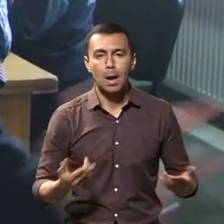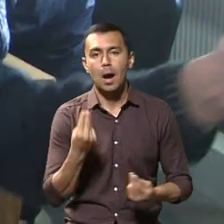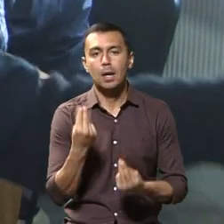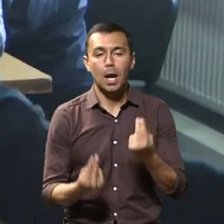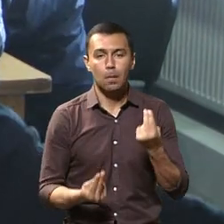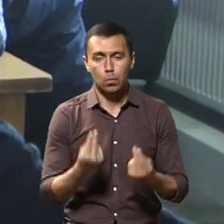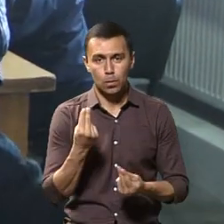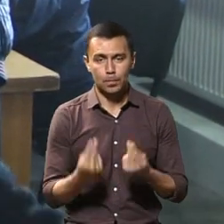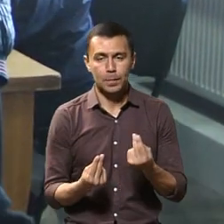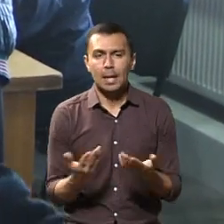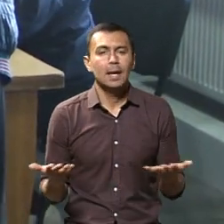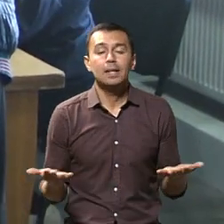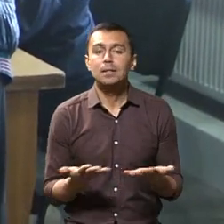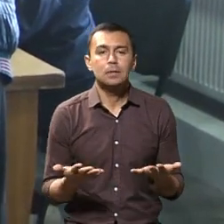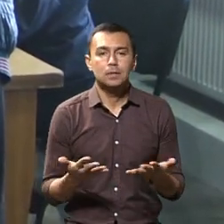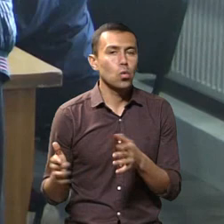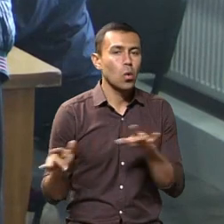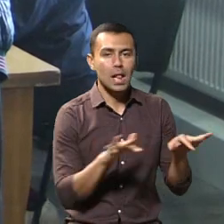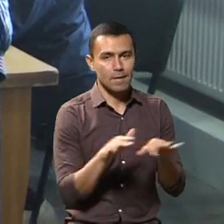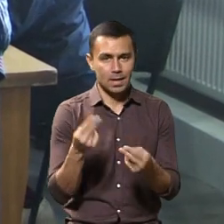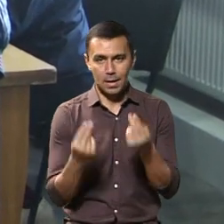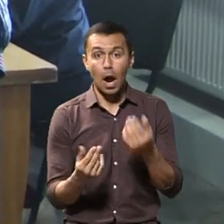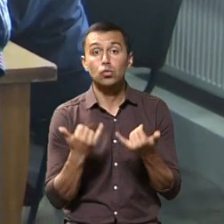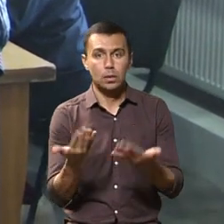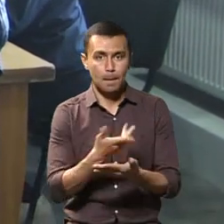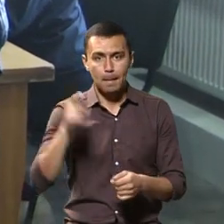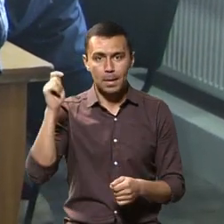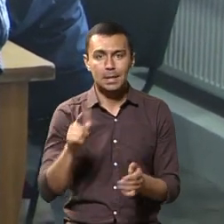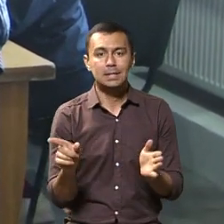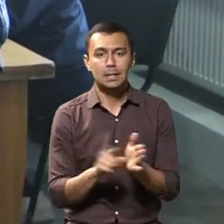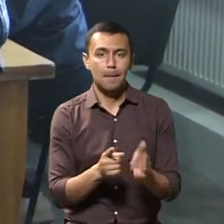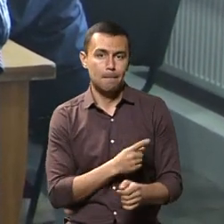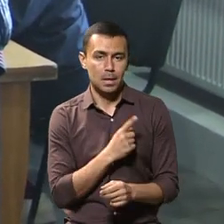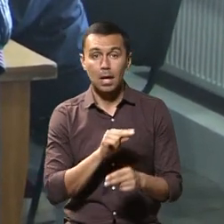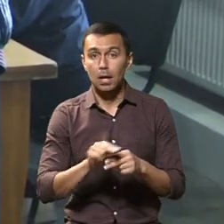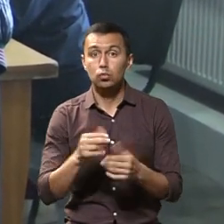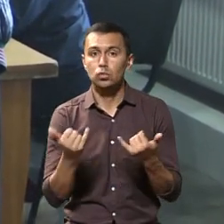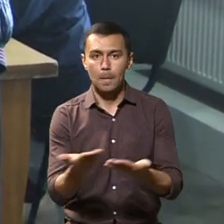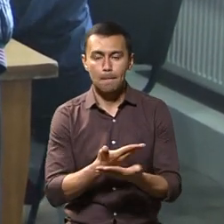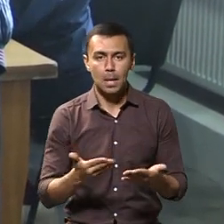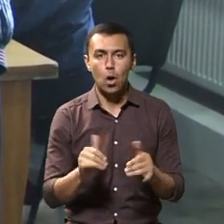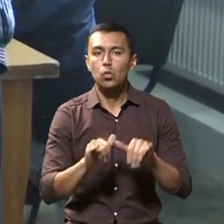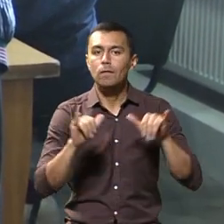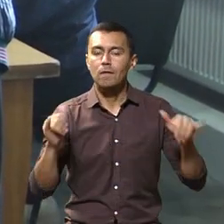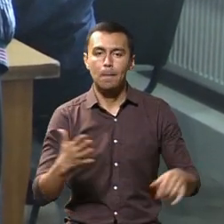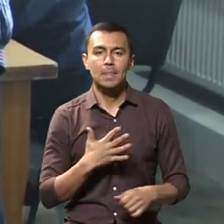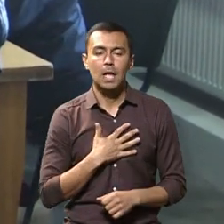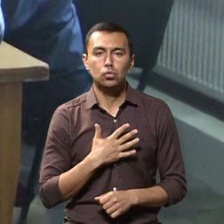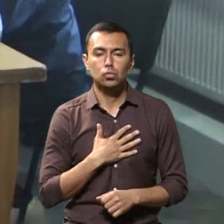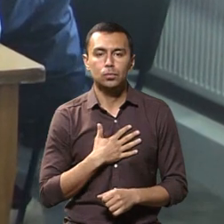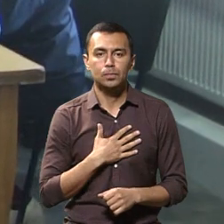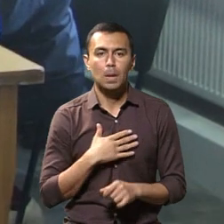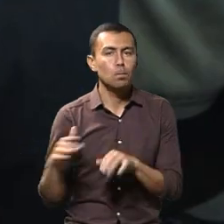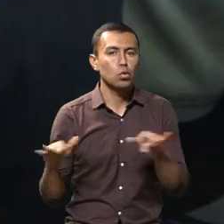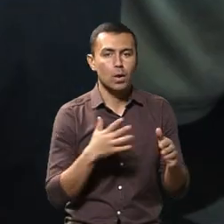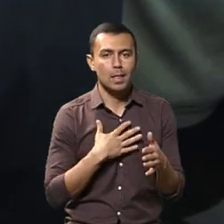граємо якісь рухливі ігри, а сьогодні ми приїхали з майстер-класом. Сьогодні ми розвиваємо нашу